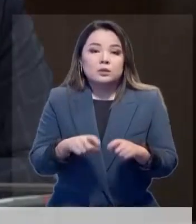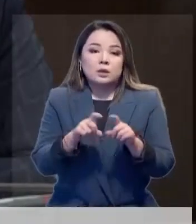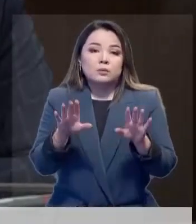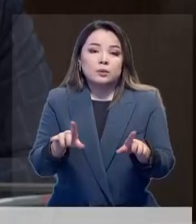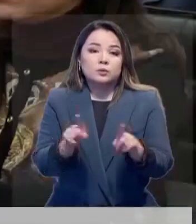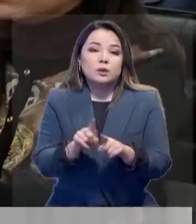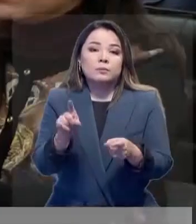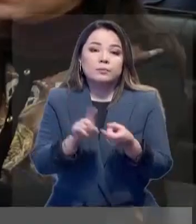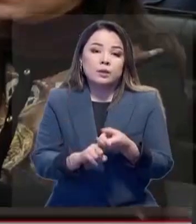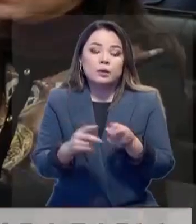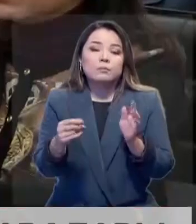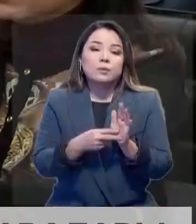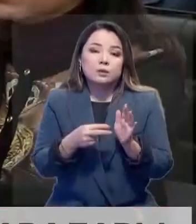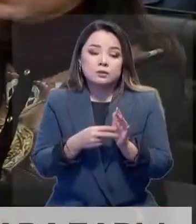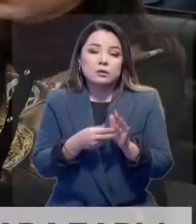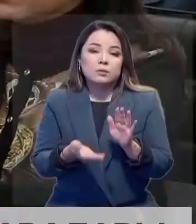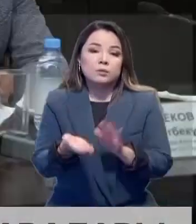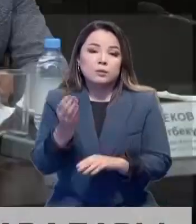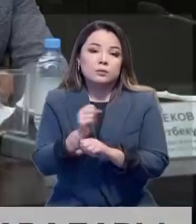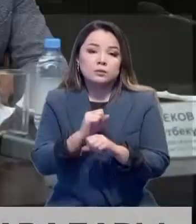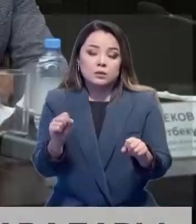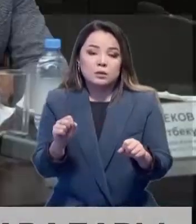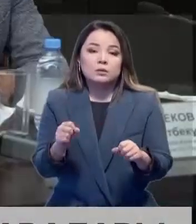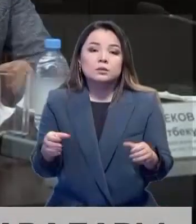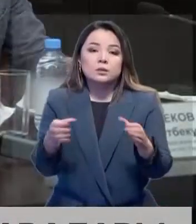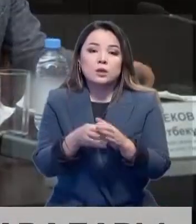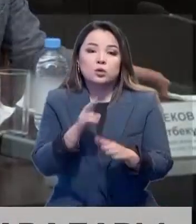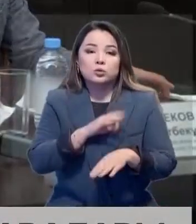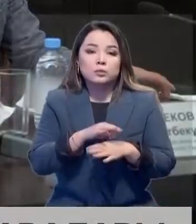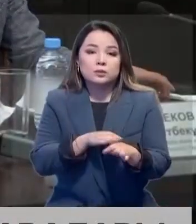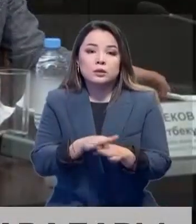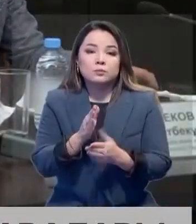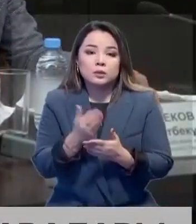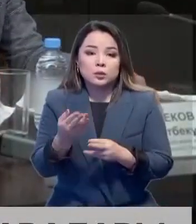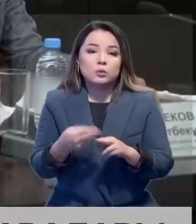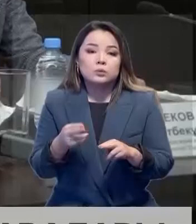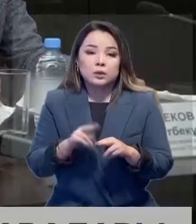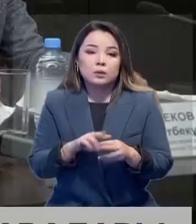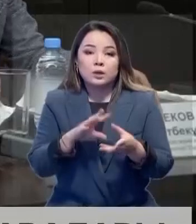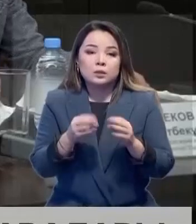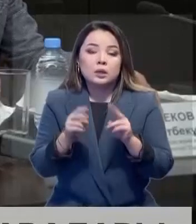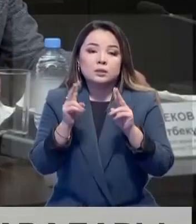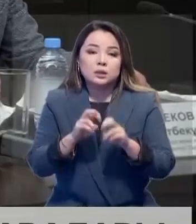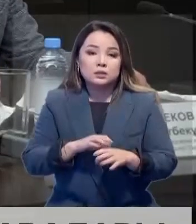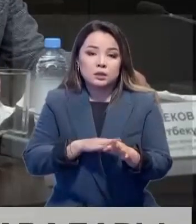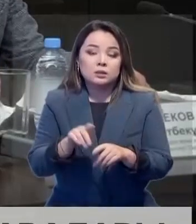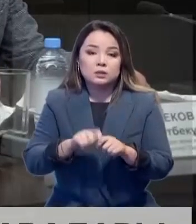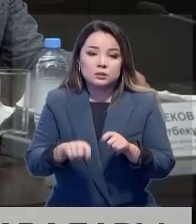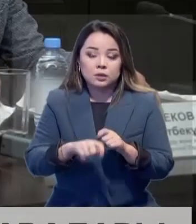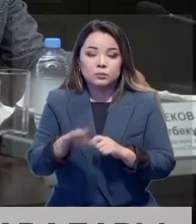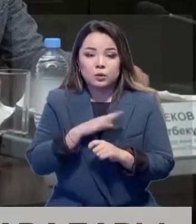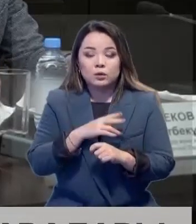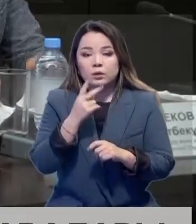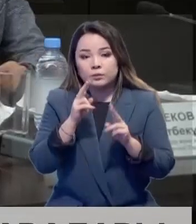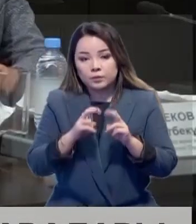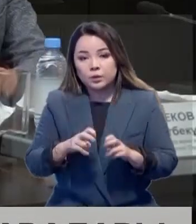объектілері жағынан бағасын аспауы туралы координациялық жұмыс жасаймыз. Сондықтан соның бәрін тексеріп қарадық, көрдік,